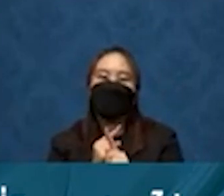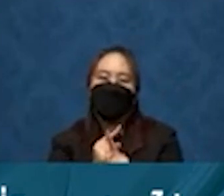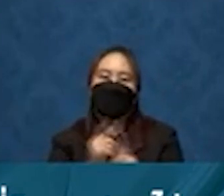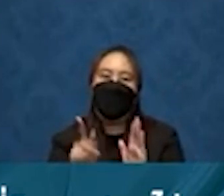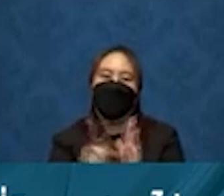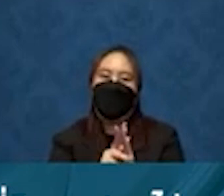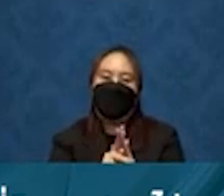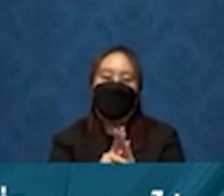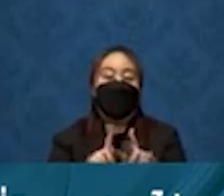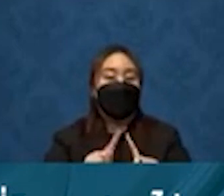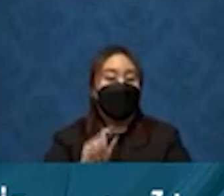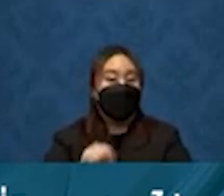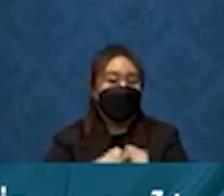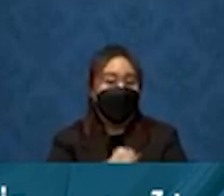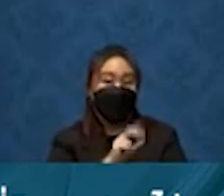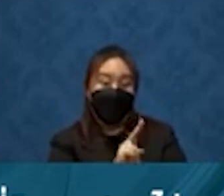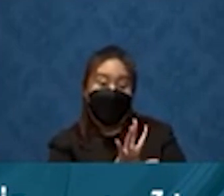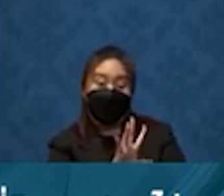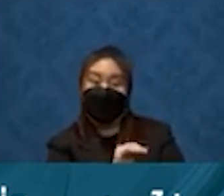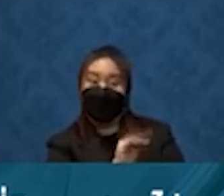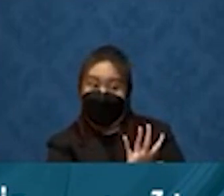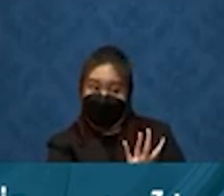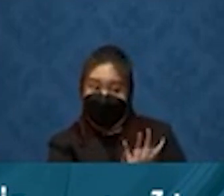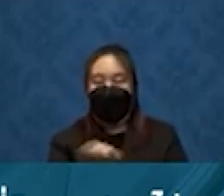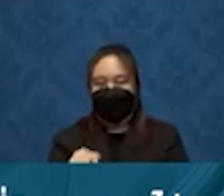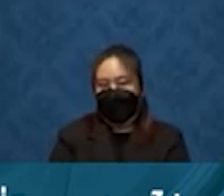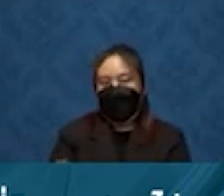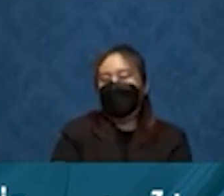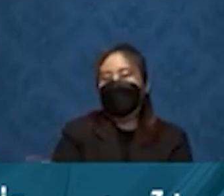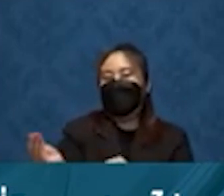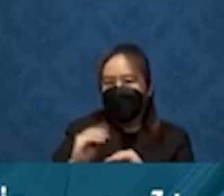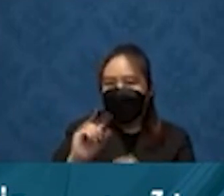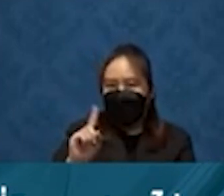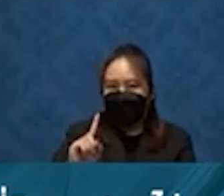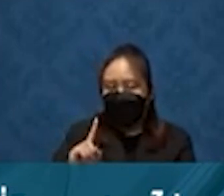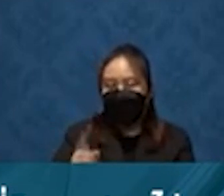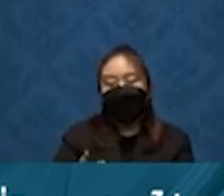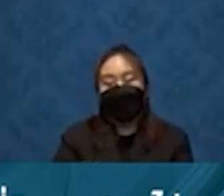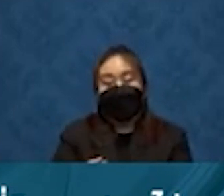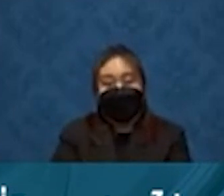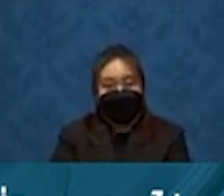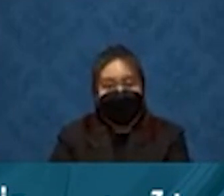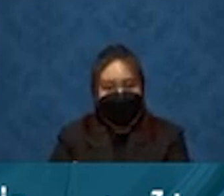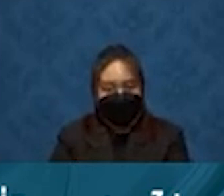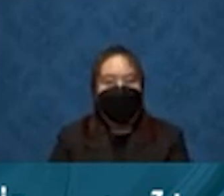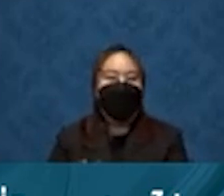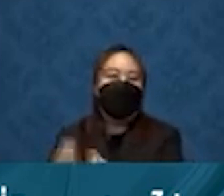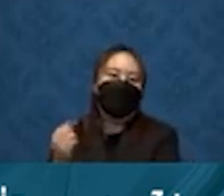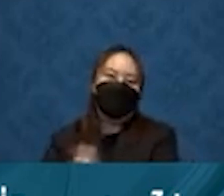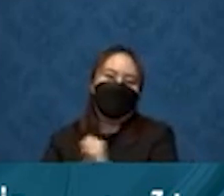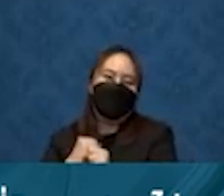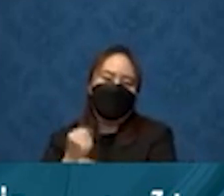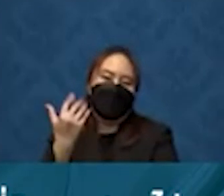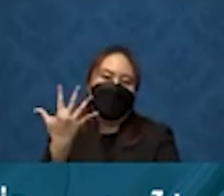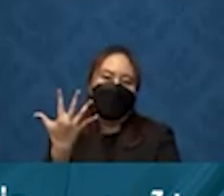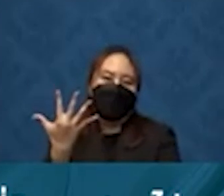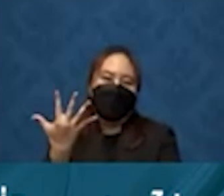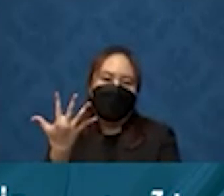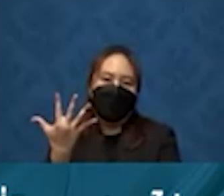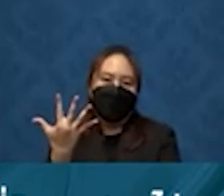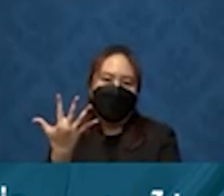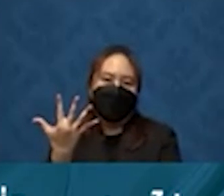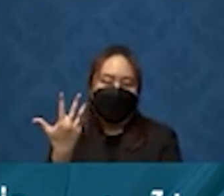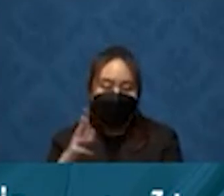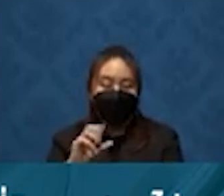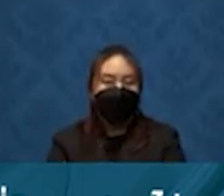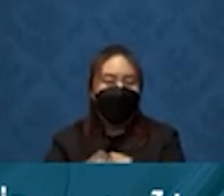กว่าที่ปี45ก็คือว่าไอ้ที่เราให้เนี่ยเราจะให้แค่5 ปีเท่านั้นนะครับแล้วก็คงหม